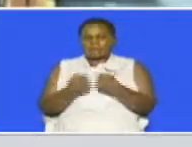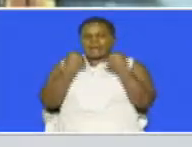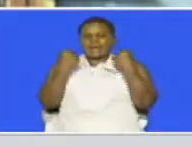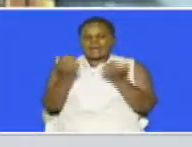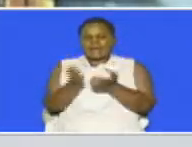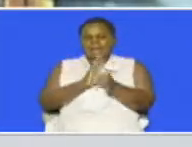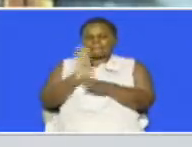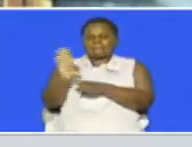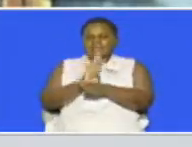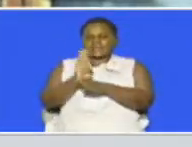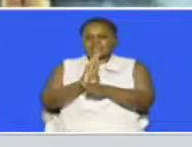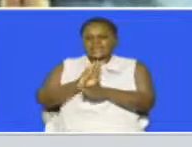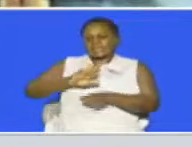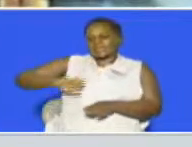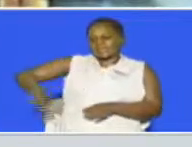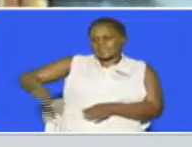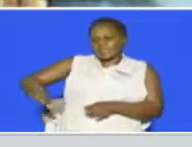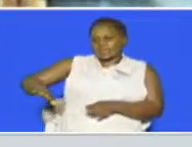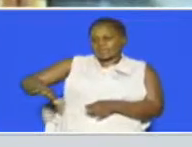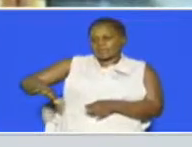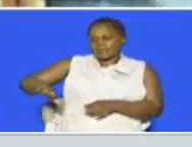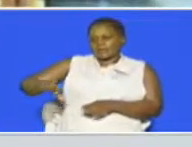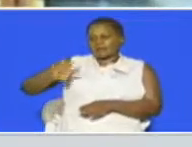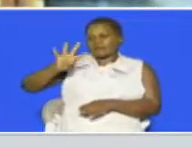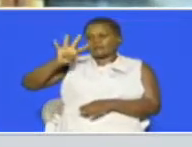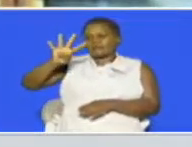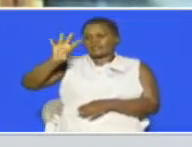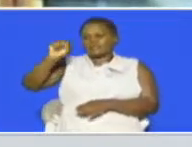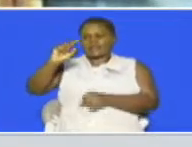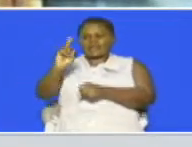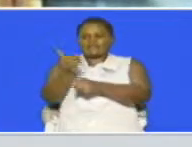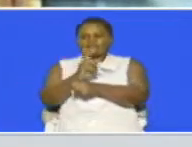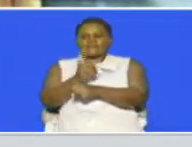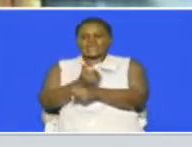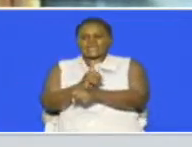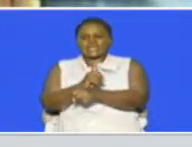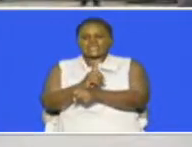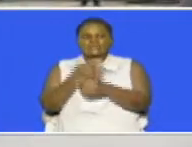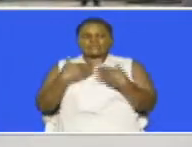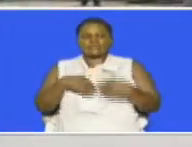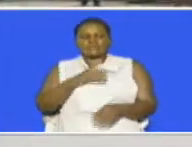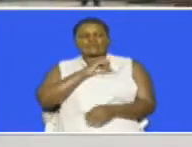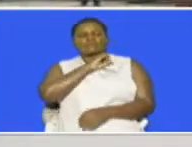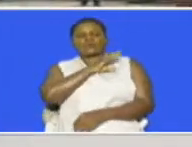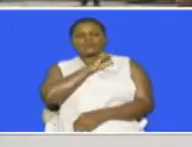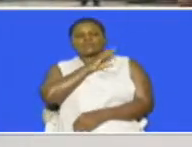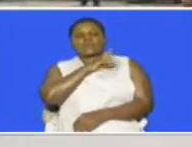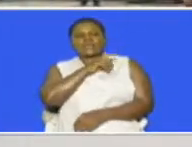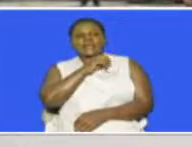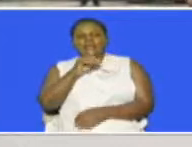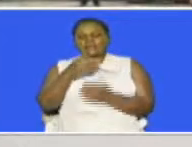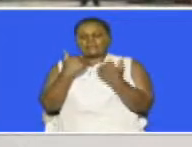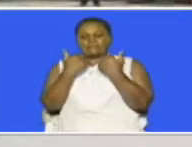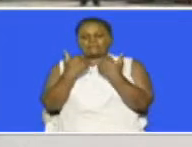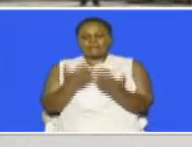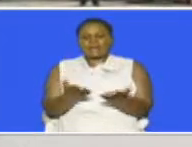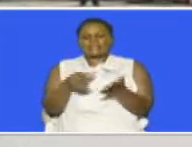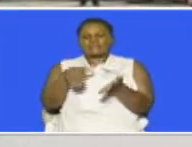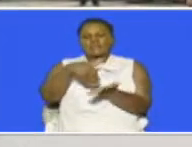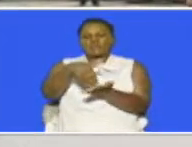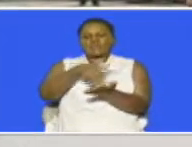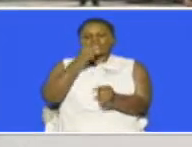kwa shughuli za uchukuzi kwa takriban dakika 45, huku abiria wakilaumu msimamizi wa shirika la feri kwa